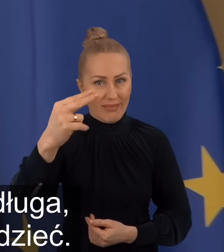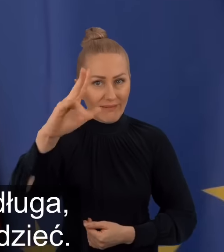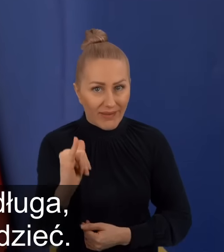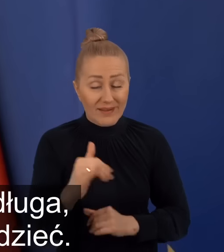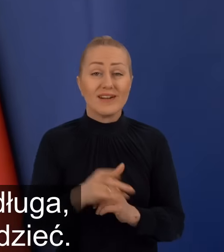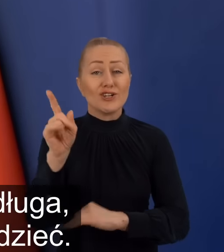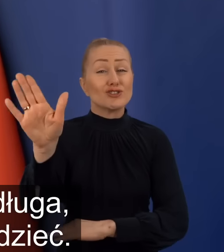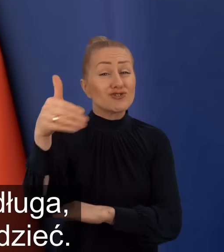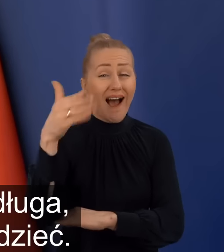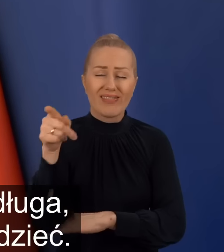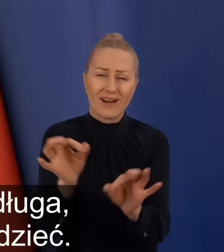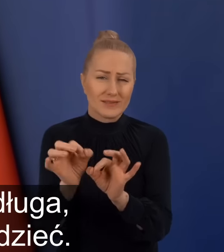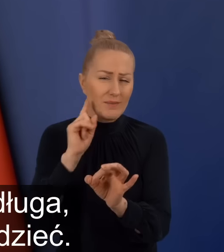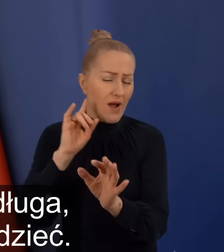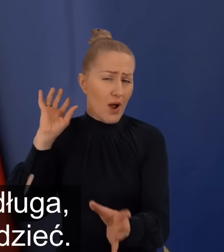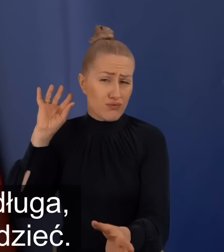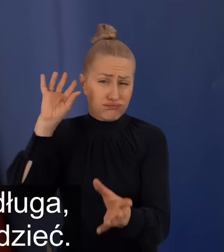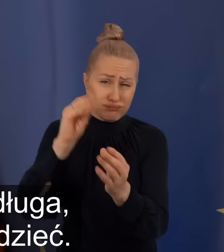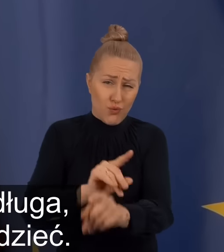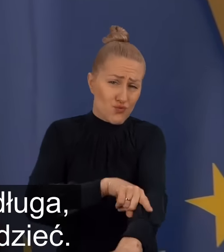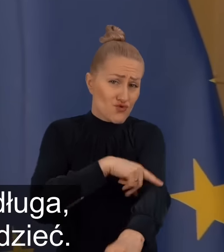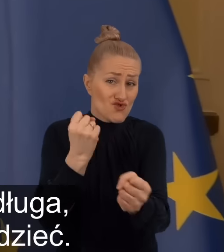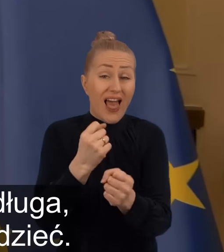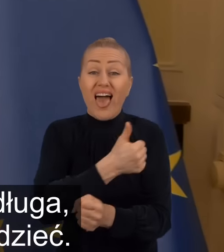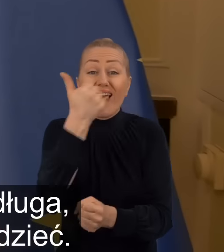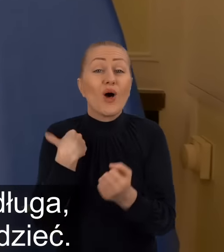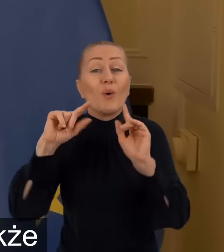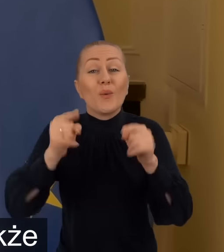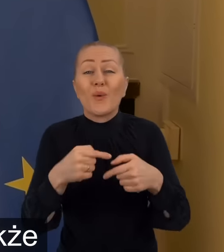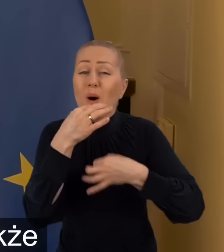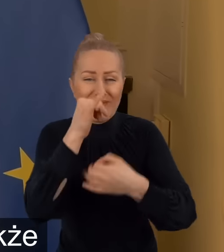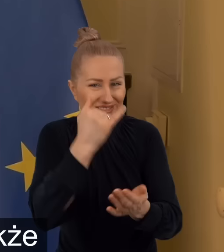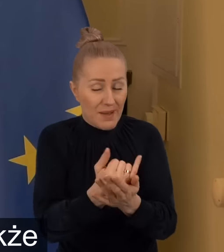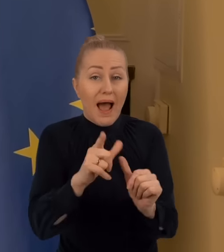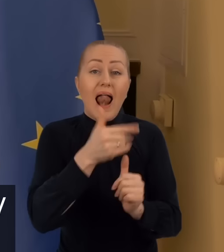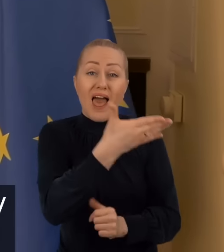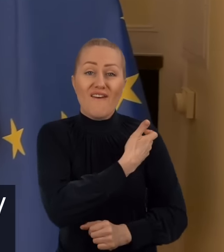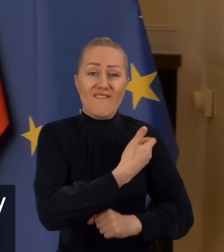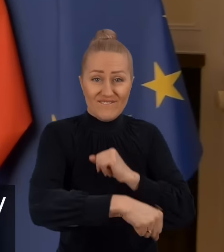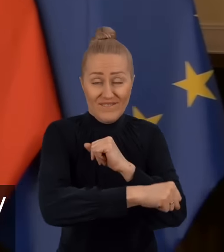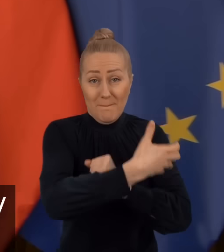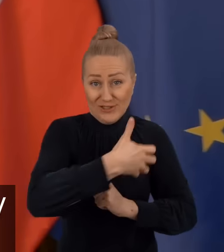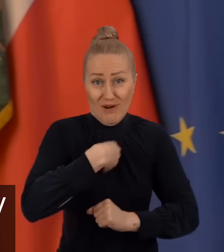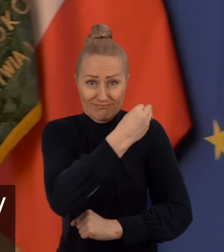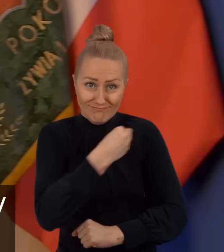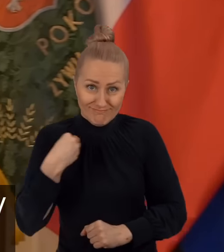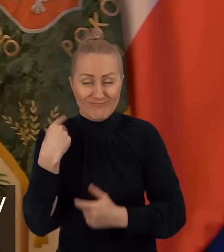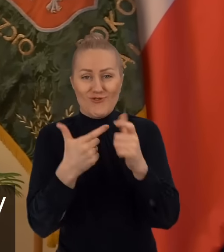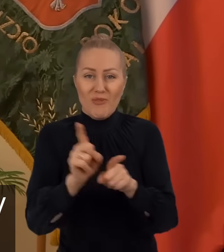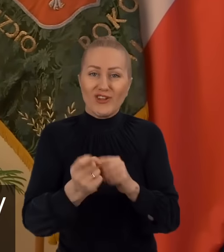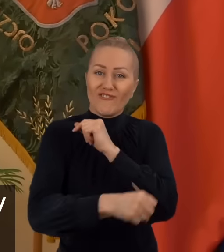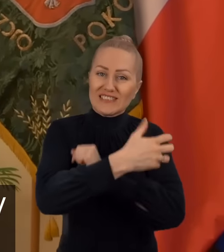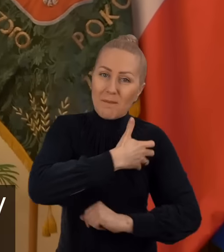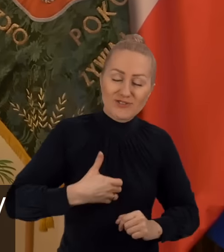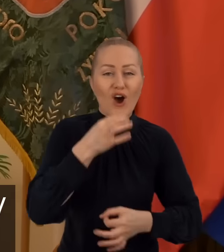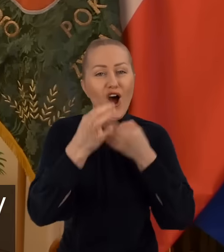Tego sztandaru historia jest zbyt długa, żeby w tym odcinku o nim opowiedzieć, ale pan marszałek zachęcał także wicemarszałków do tego, aby